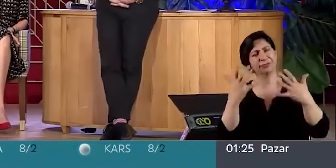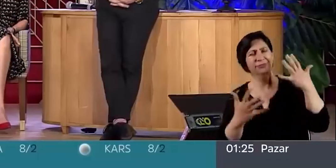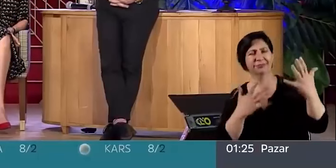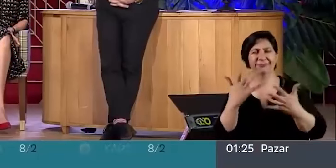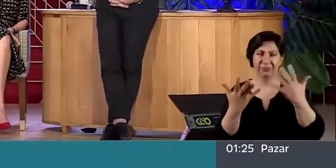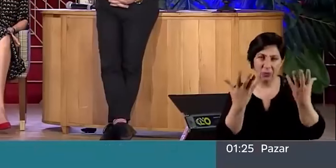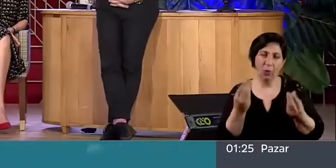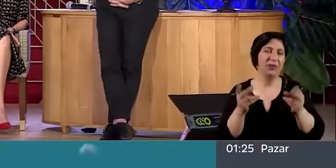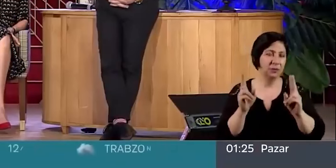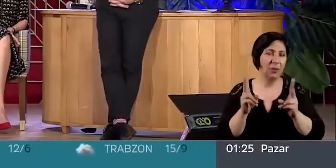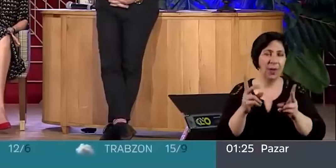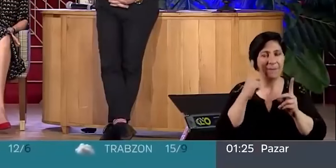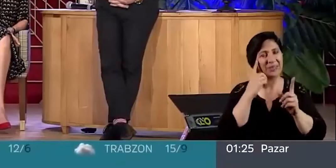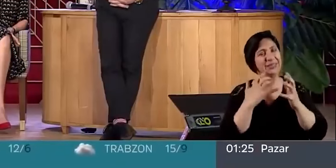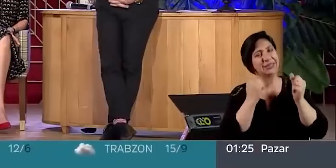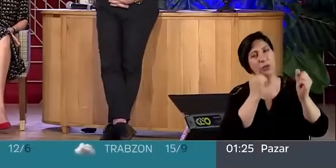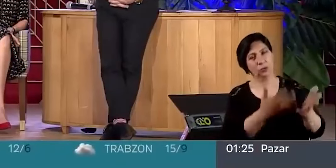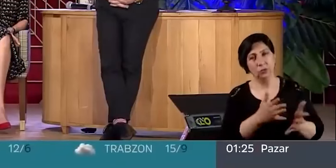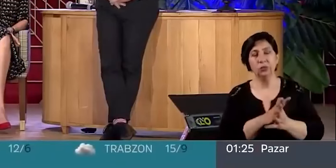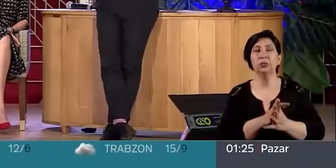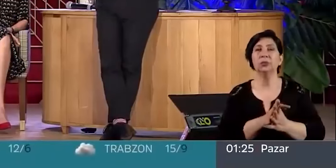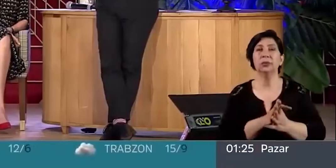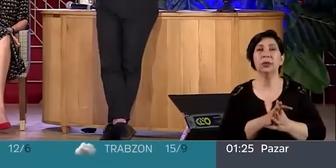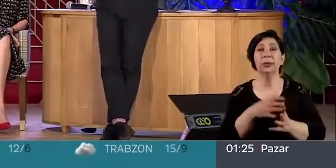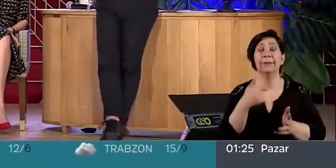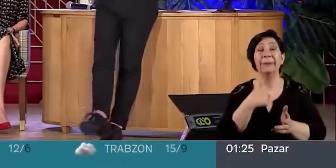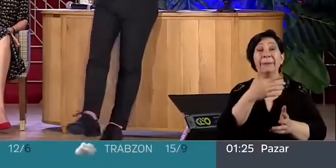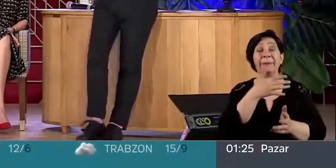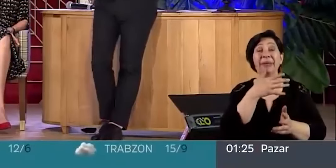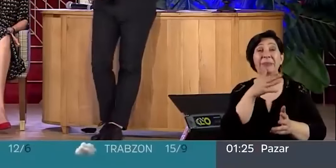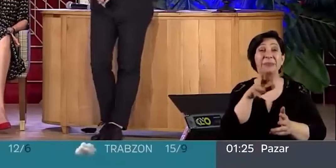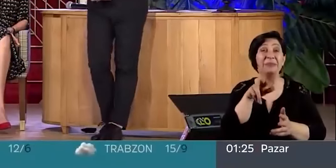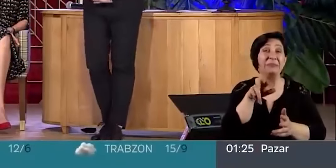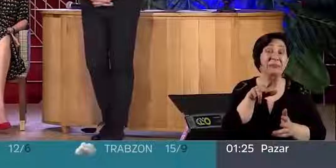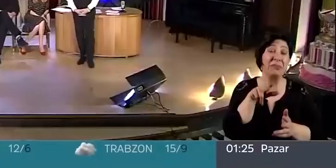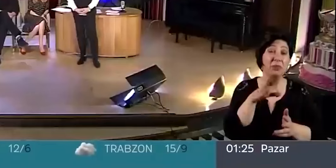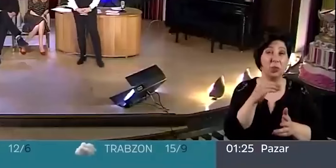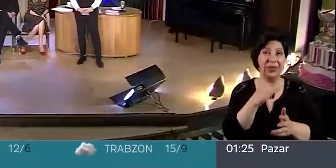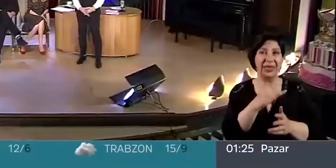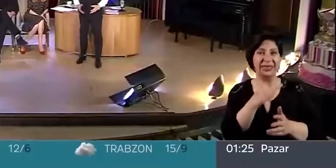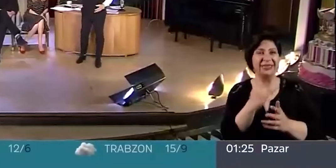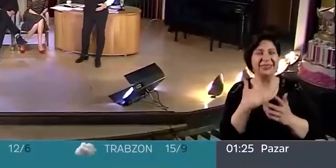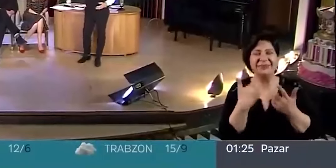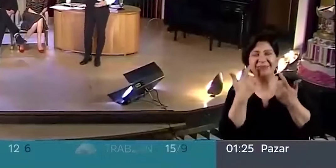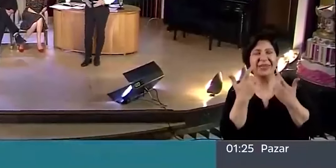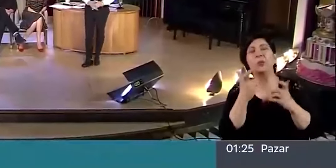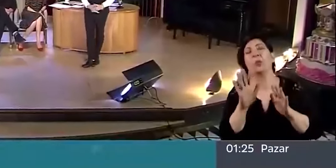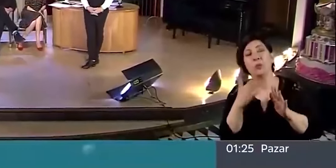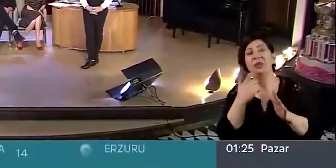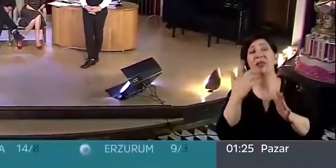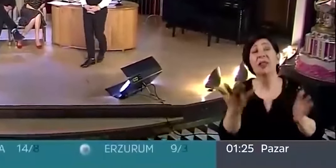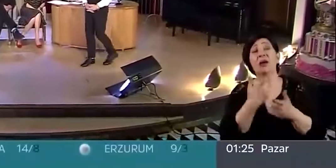bir olay. Başsağlığı diliyoruz. Benim bildiğim kadarıyla ben çünkü çok yakından ilgilenmiyorum.